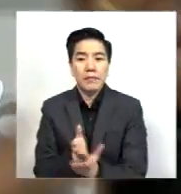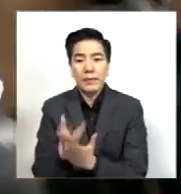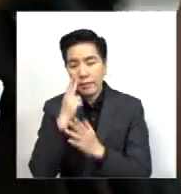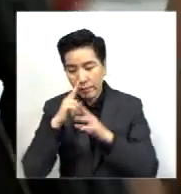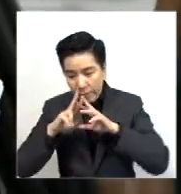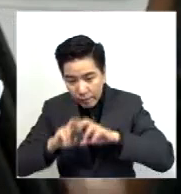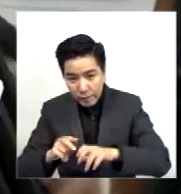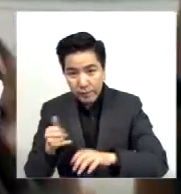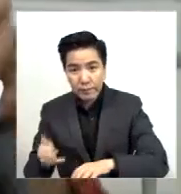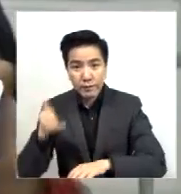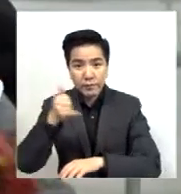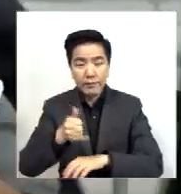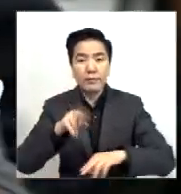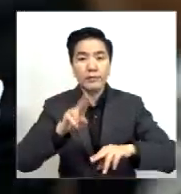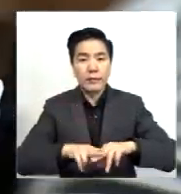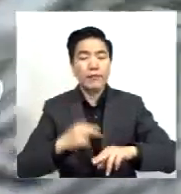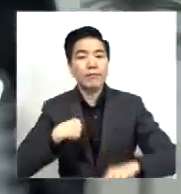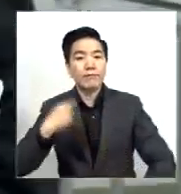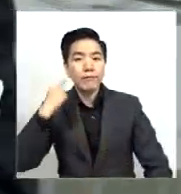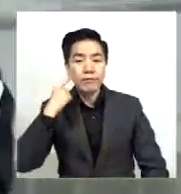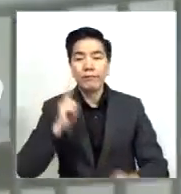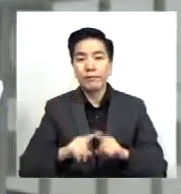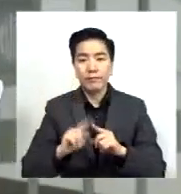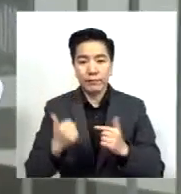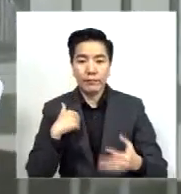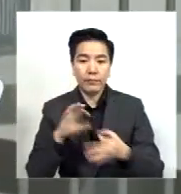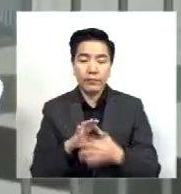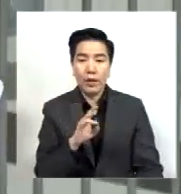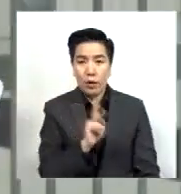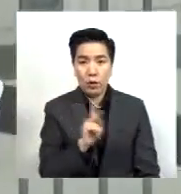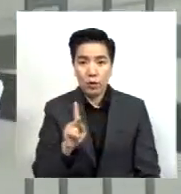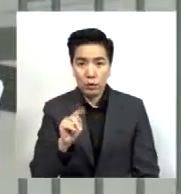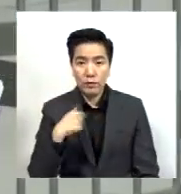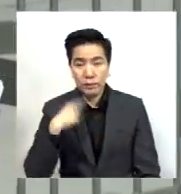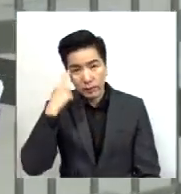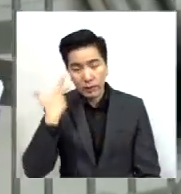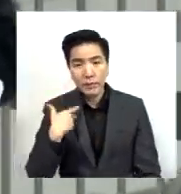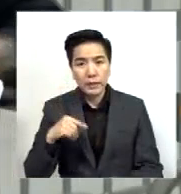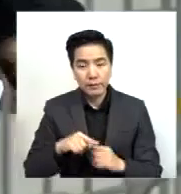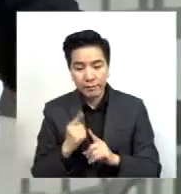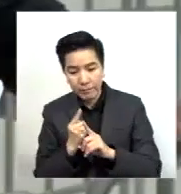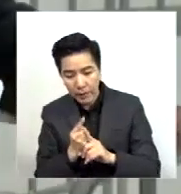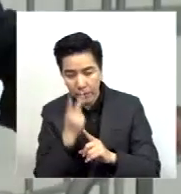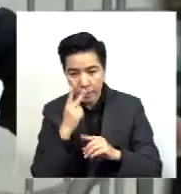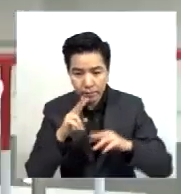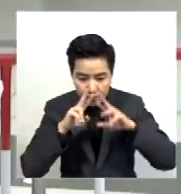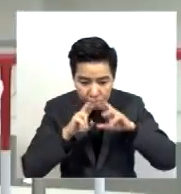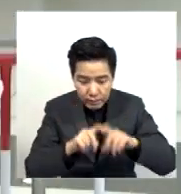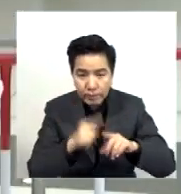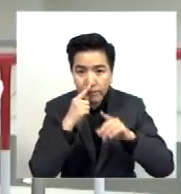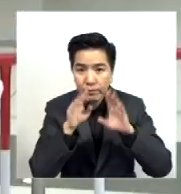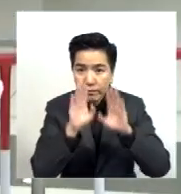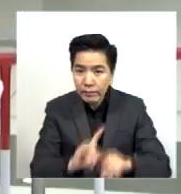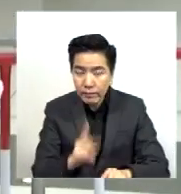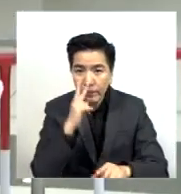วินิจฉัยคดีนะคะเป็นตัวแทนนอกจากนี้ที่สำนักงานกกต.ก็มีการตั้งวอร์รูมติดตามคำวินิจฉัยด้วยนะคะ